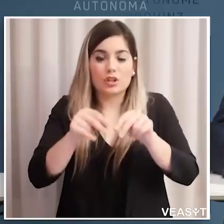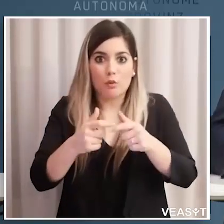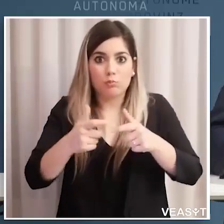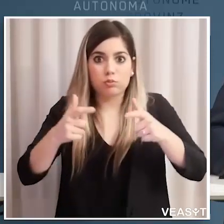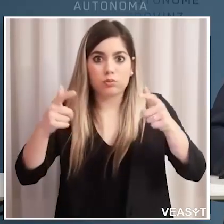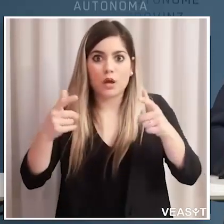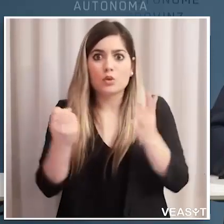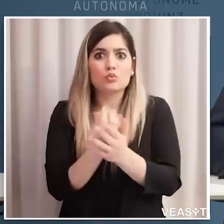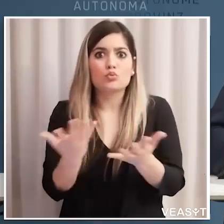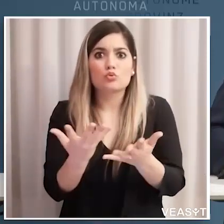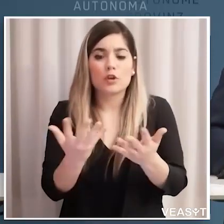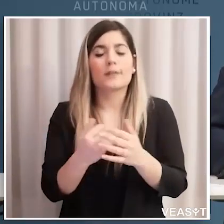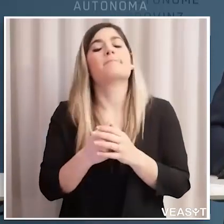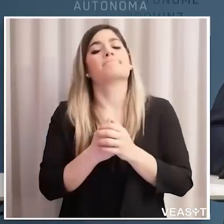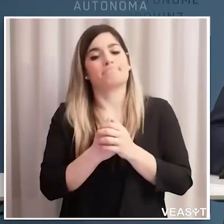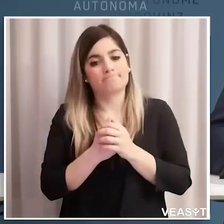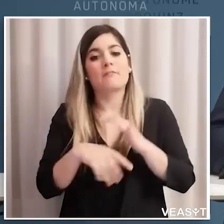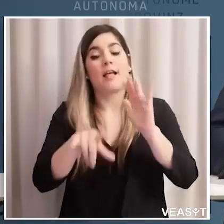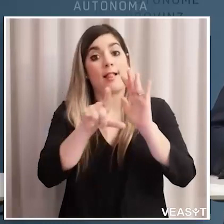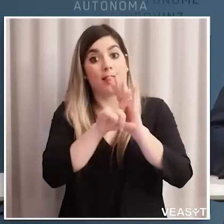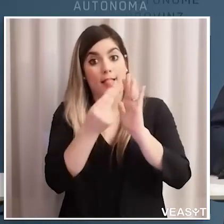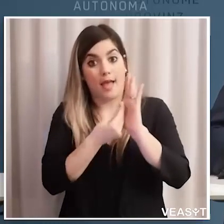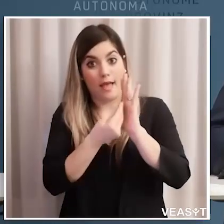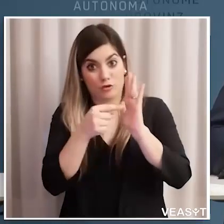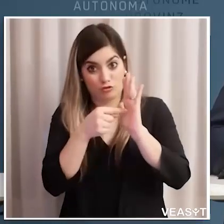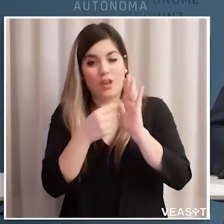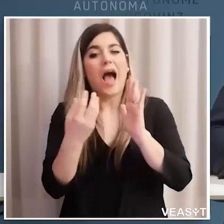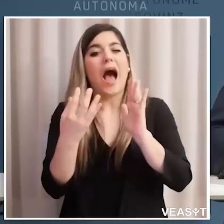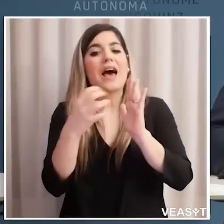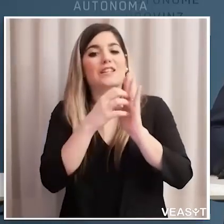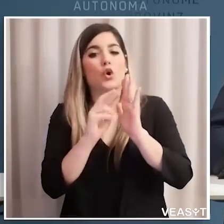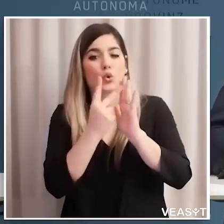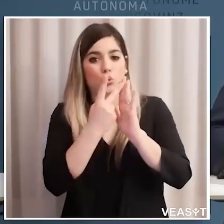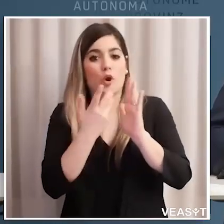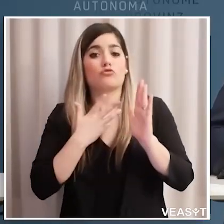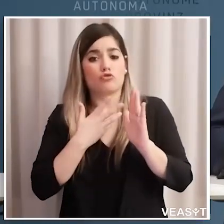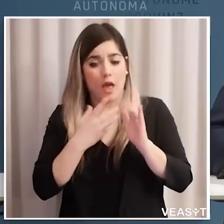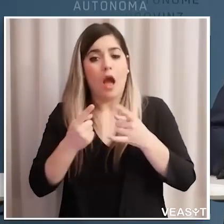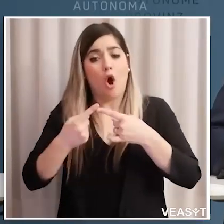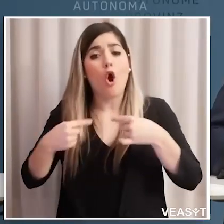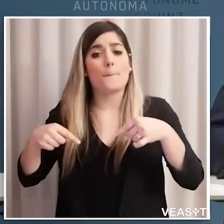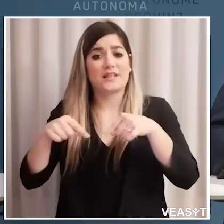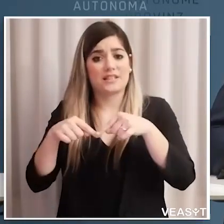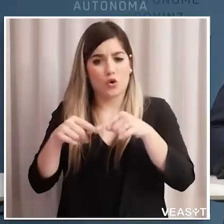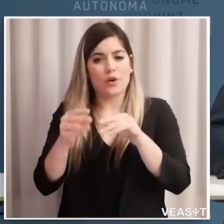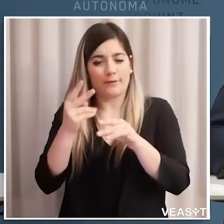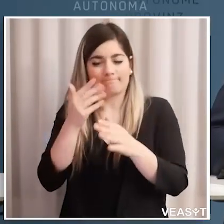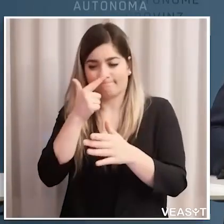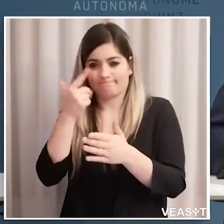contagi. Il disegno di legge prevede l'articolo 2, l'istituzione di una commissione